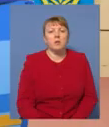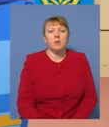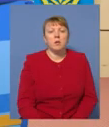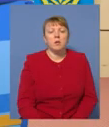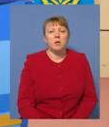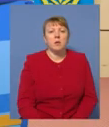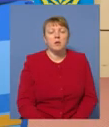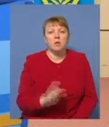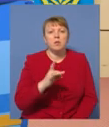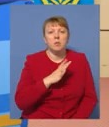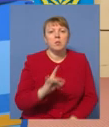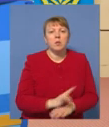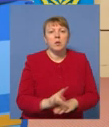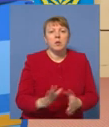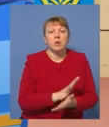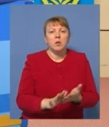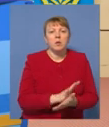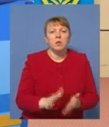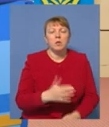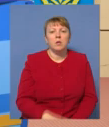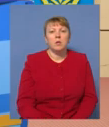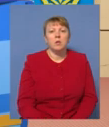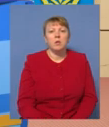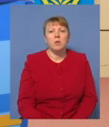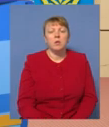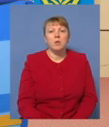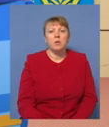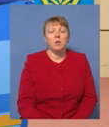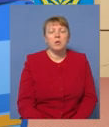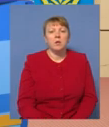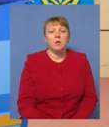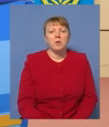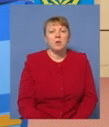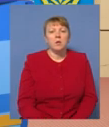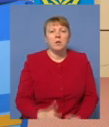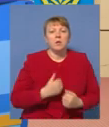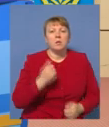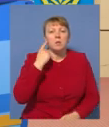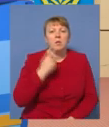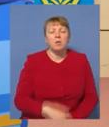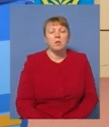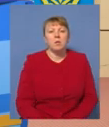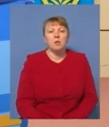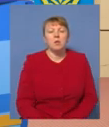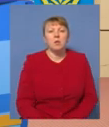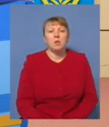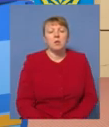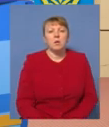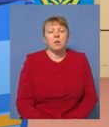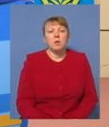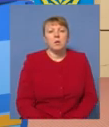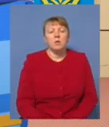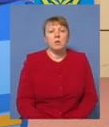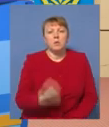сыр бывает только бесплатный, сыр только в мышеловке, да? Как бы это печально ни звучало, но так. Спасибо большое вам за участие в